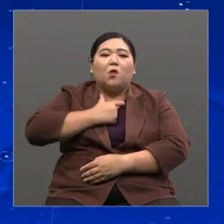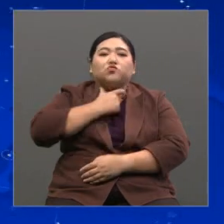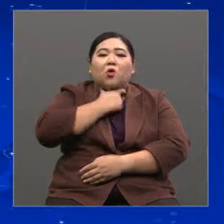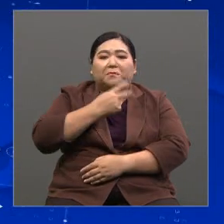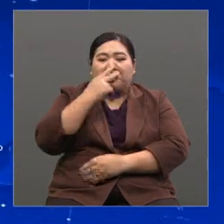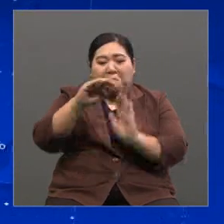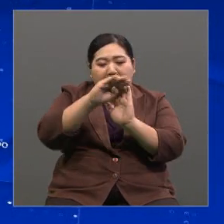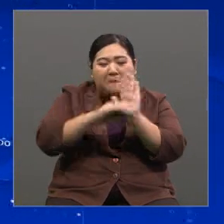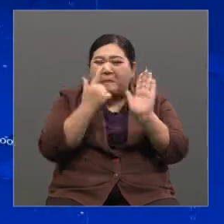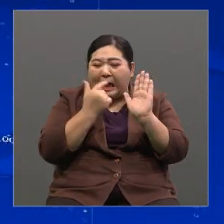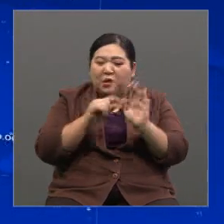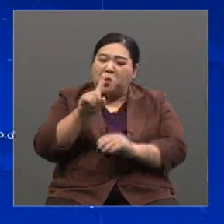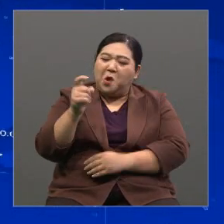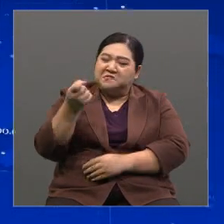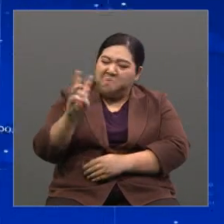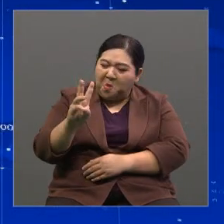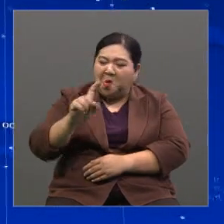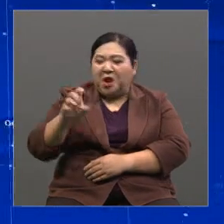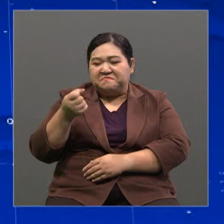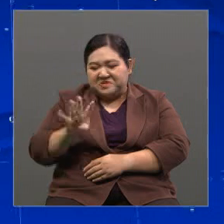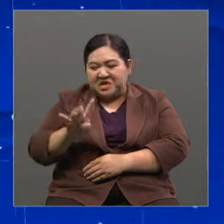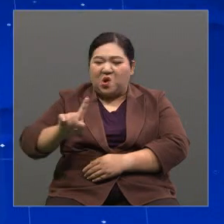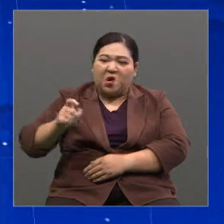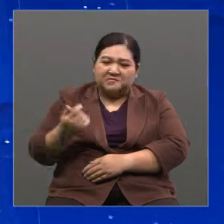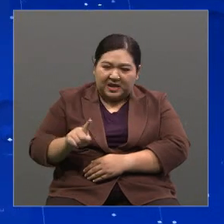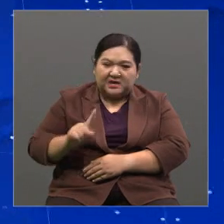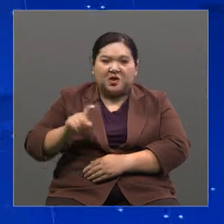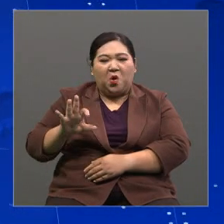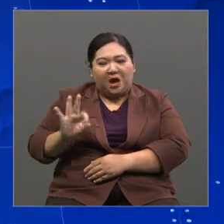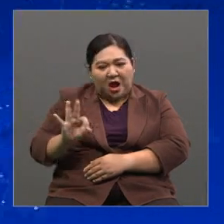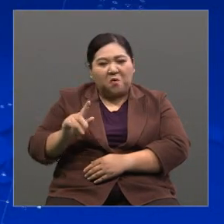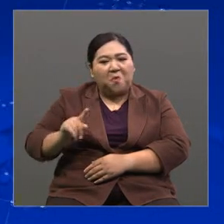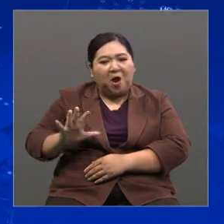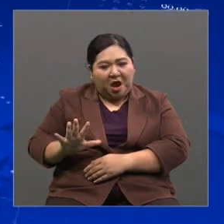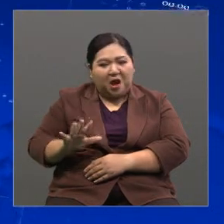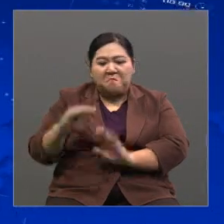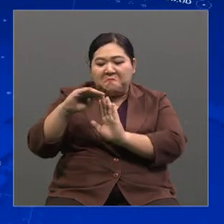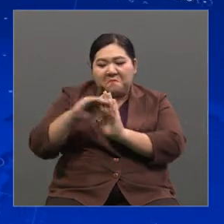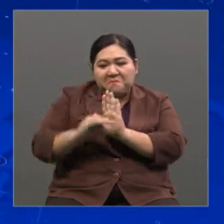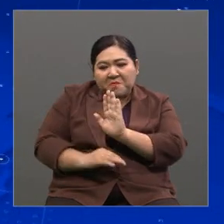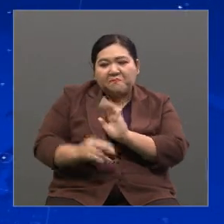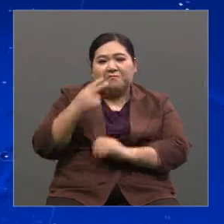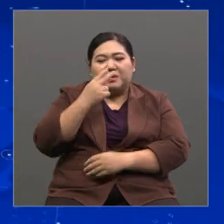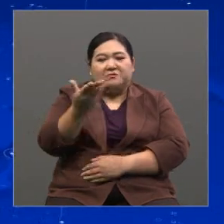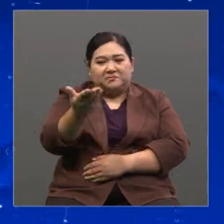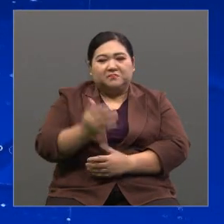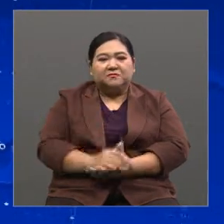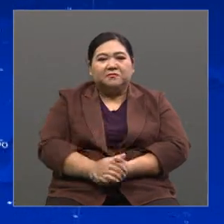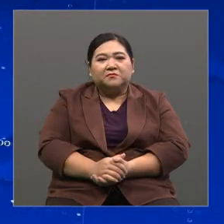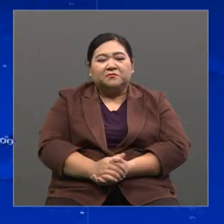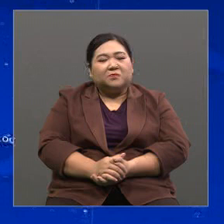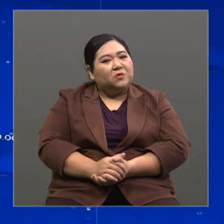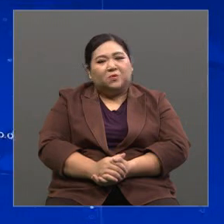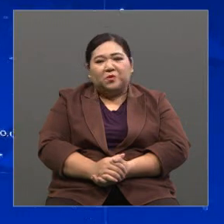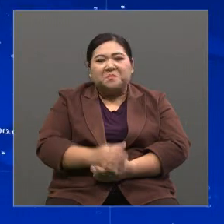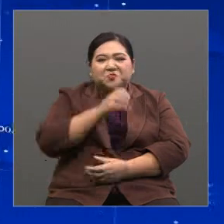6 114 114 119, 105crypt ต่อล Mile 2 blog backgroundคผชม